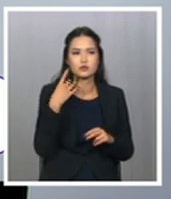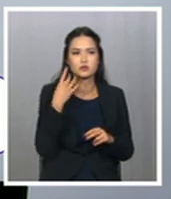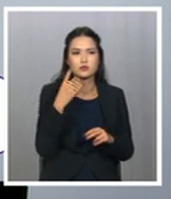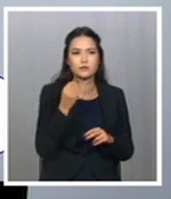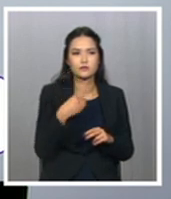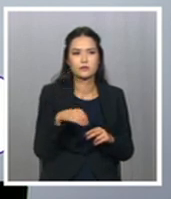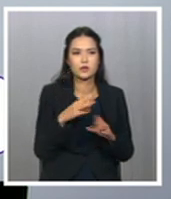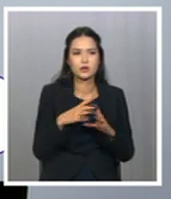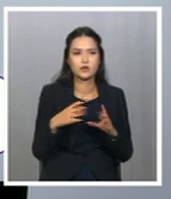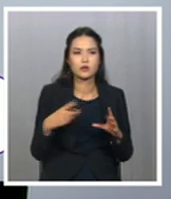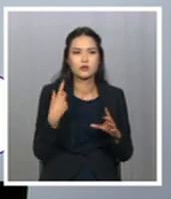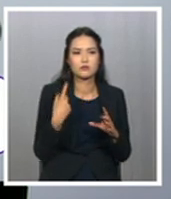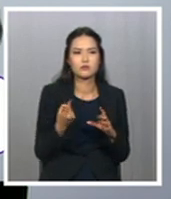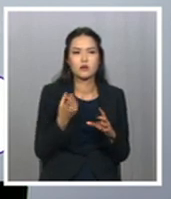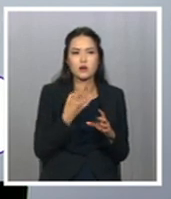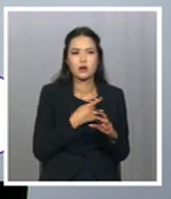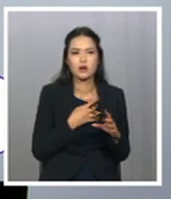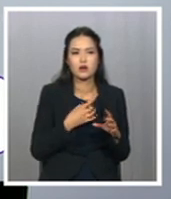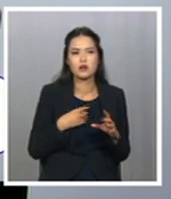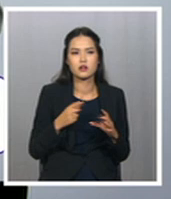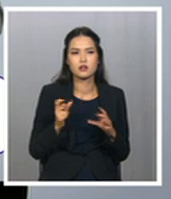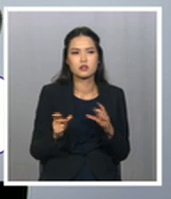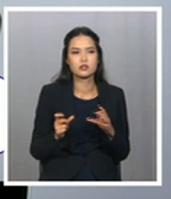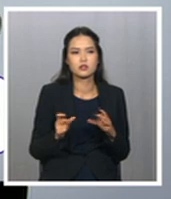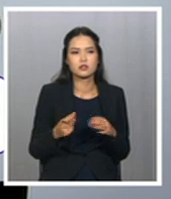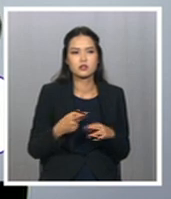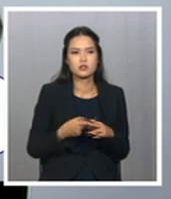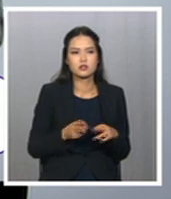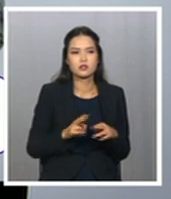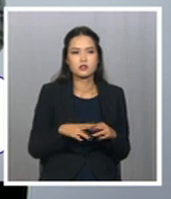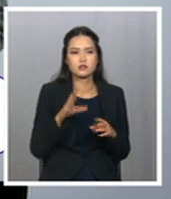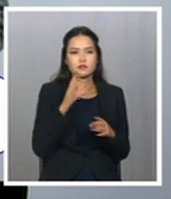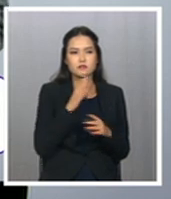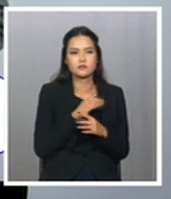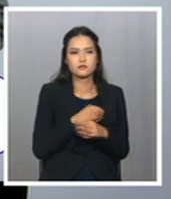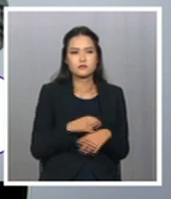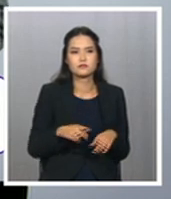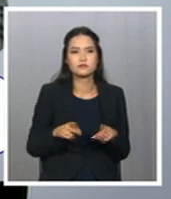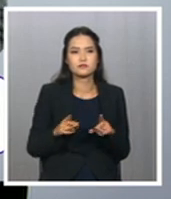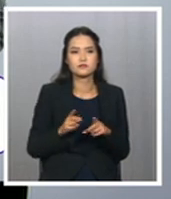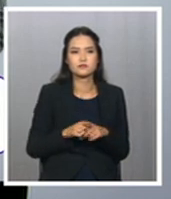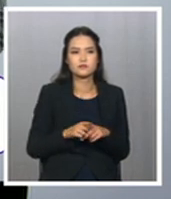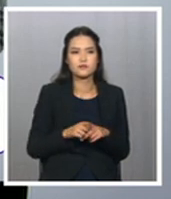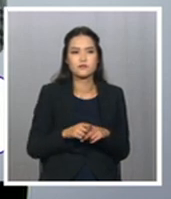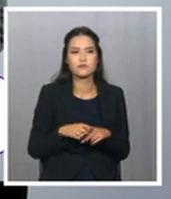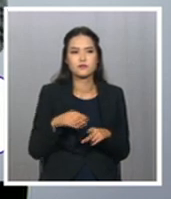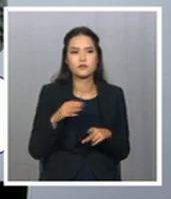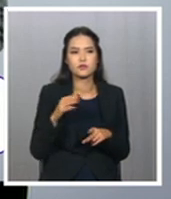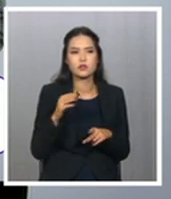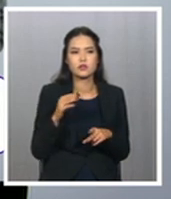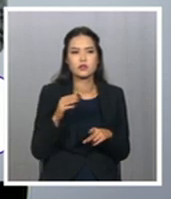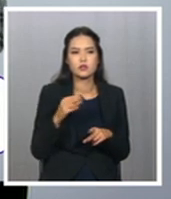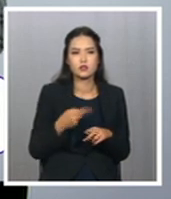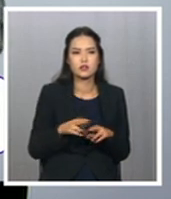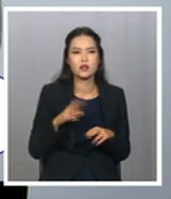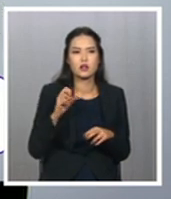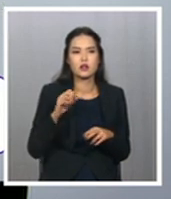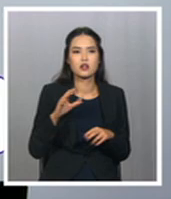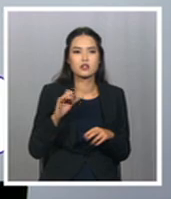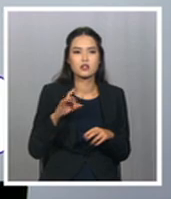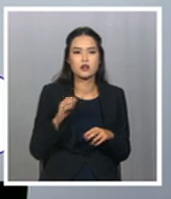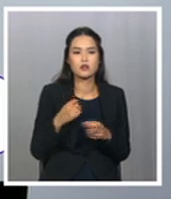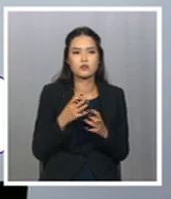1 ақ түсті күлтелі бұршақ өсімдігі пайда болды. Демек, бұл жерден де гаметалардың тазалық заңын көре